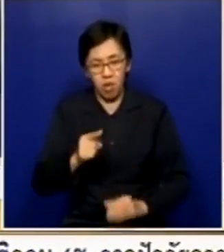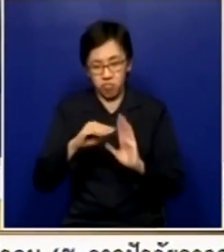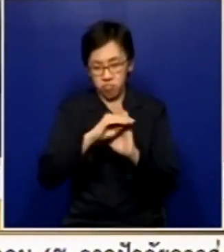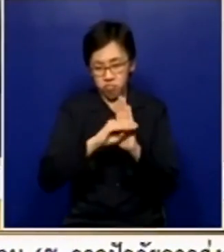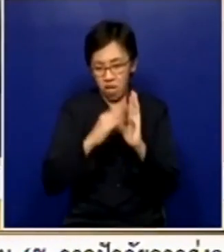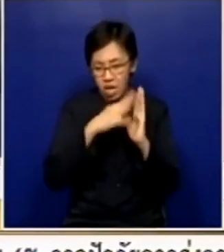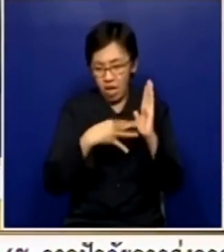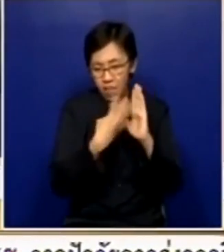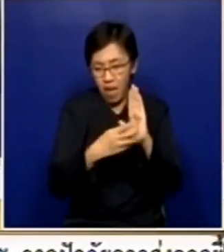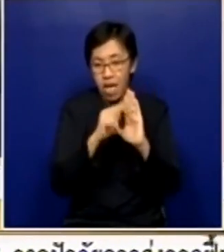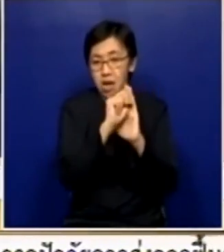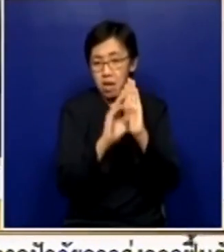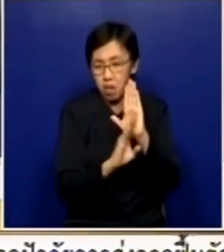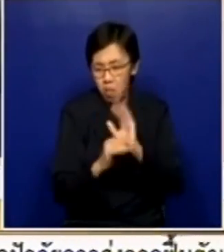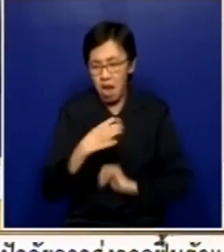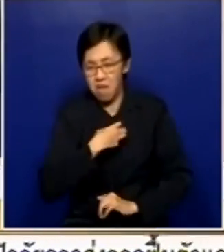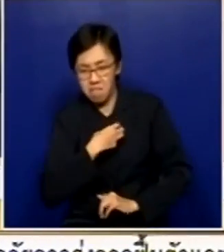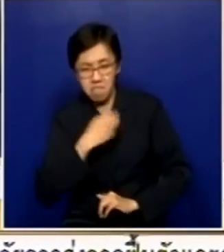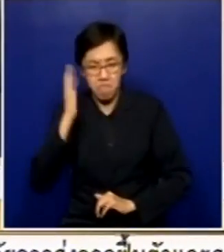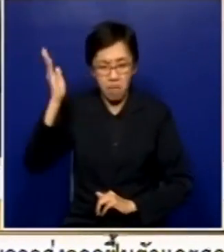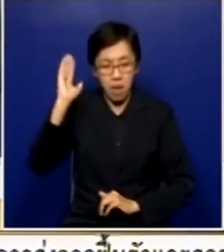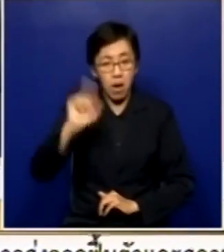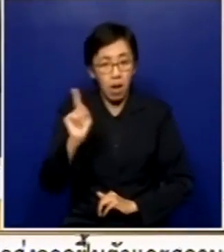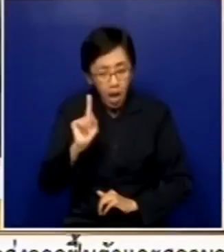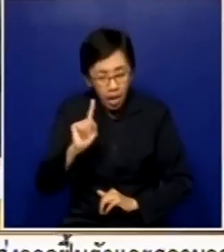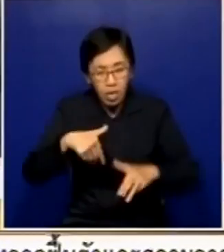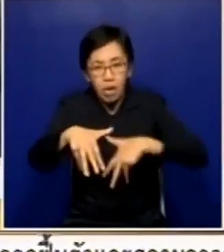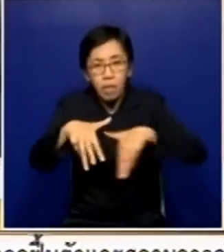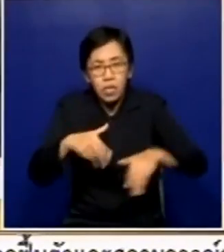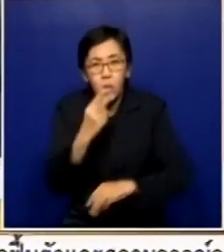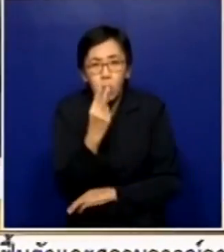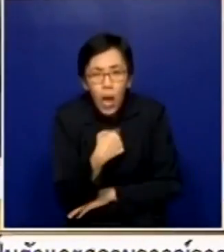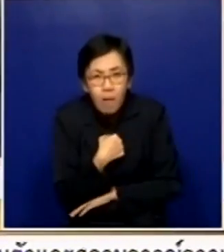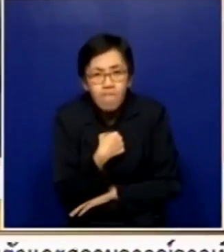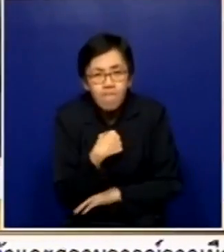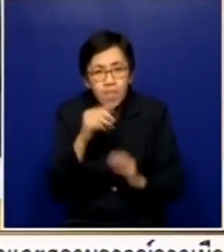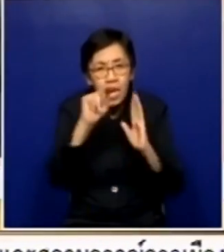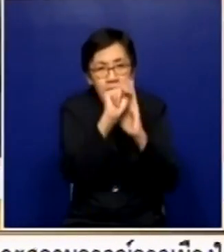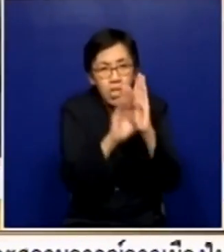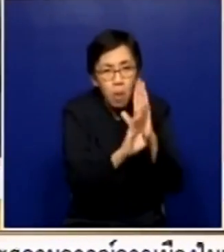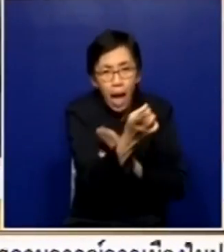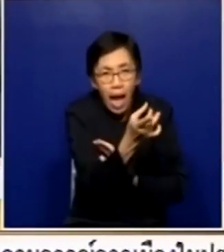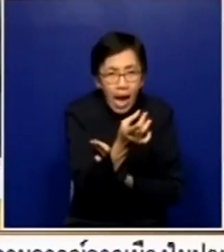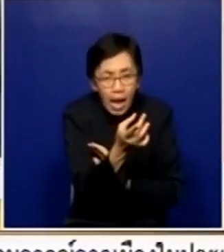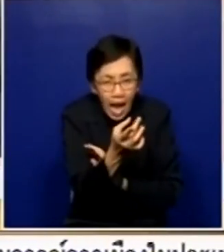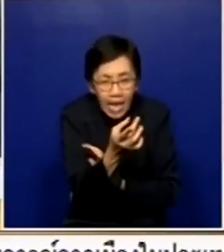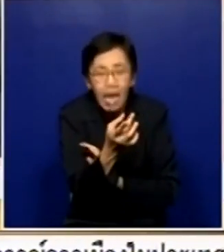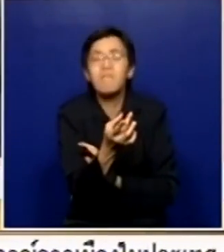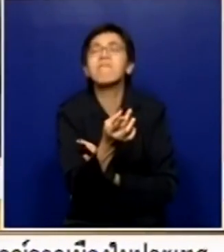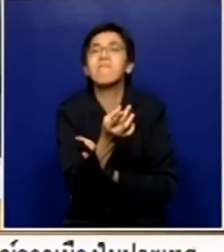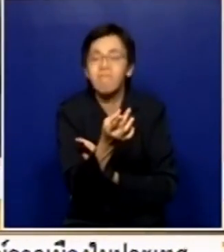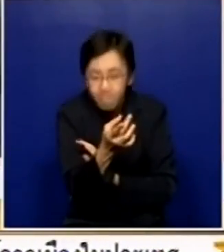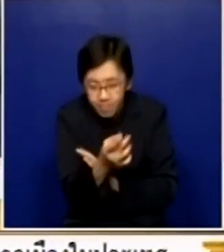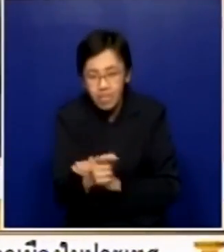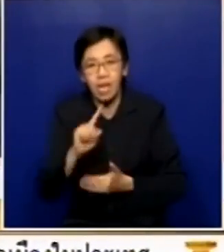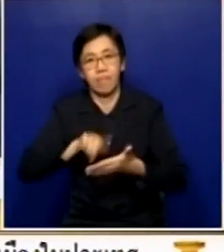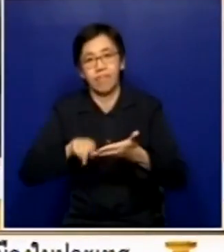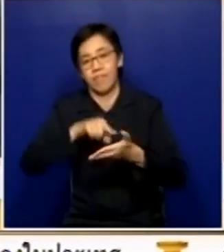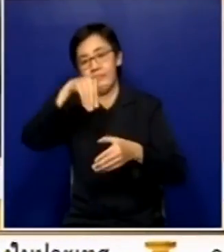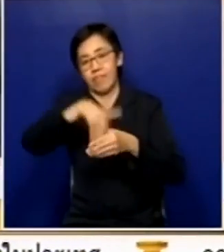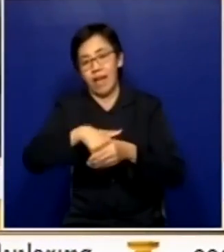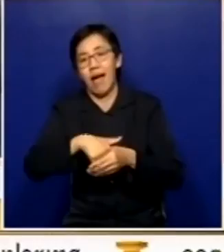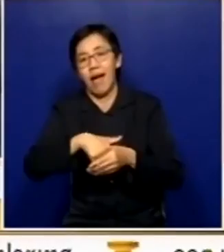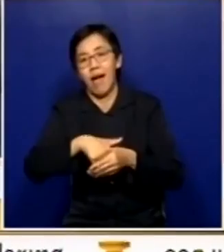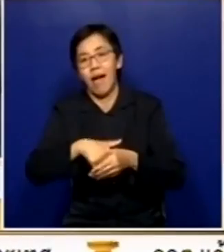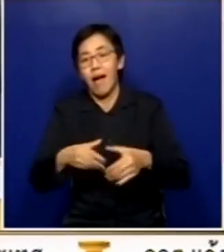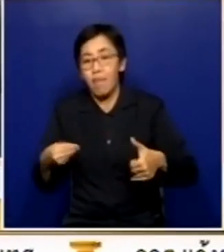อยากจะนำพาประเทศไปในทิศทางไหนและประชาชนทุกคนจะร่วมกันตัดสินใจผ่านการไปลงคะแนนเสียงเลือกตั้งถ้าใครก็